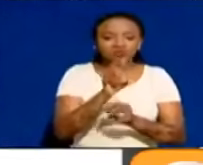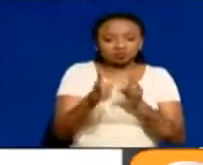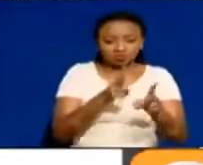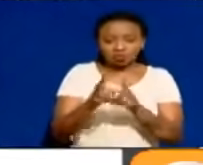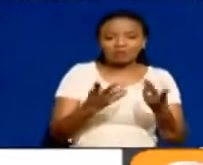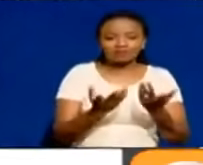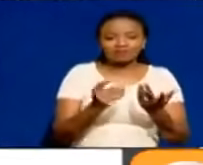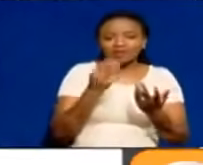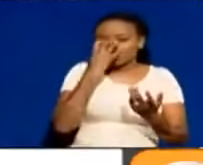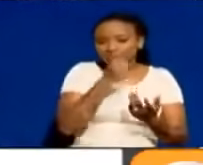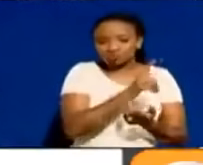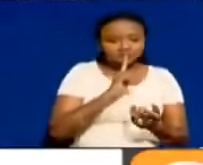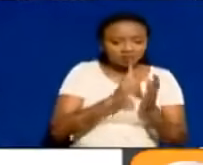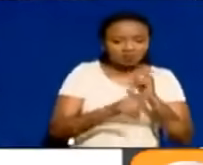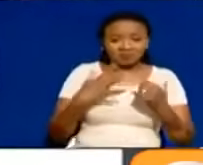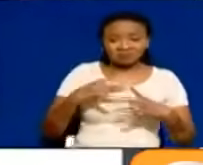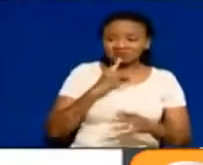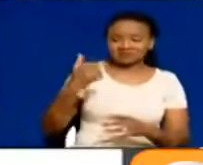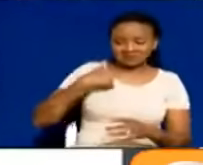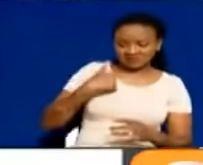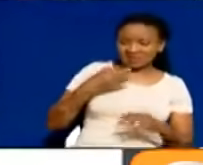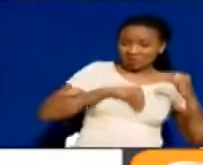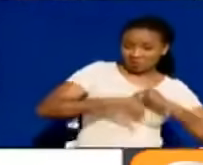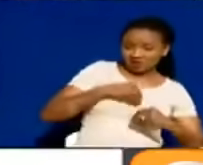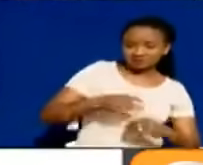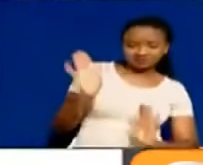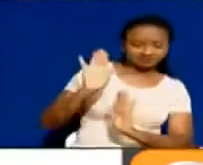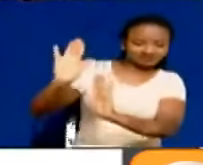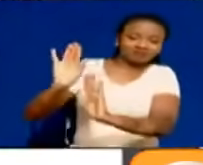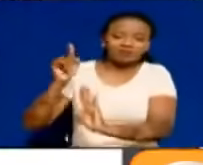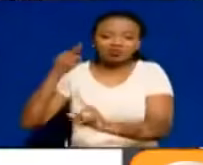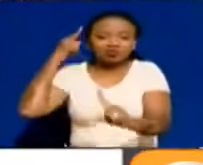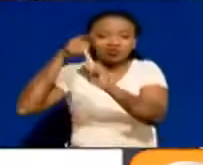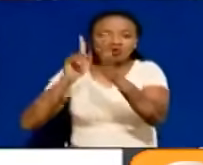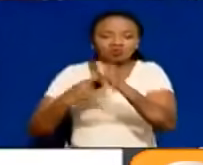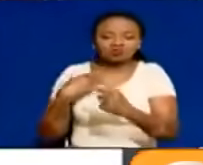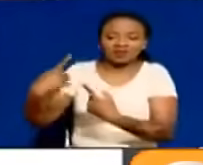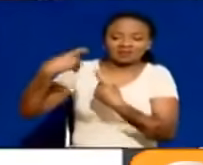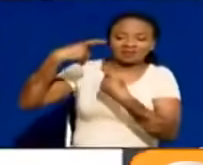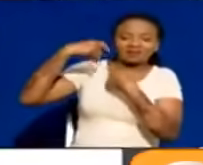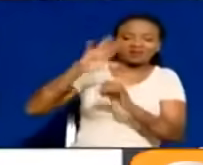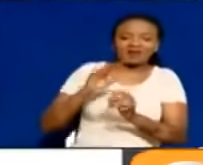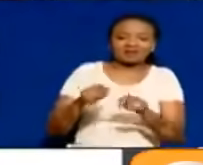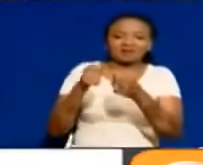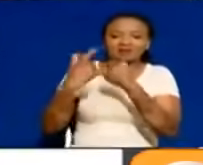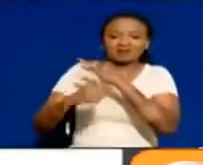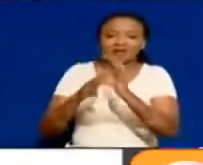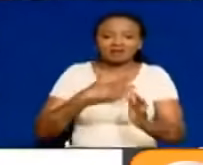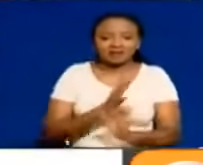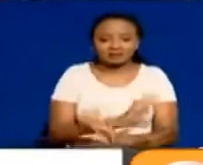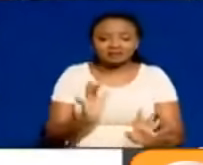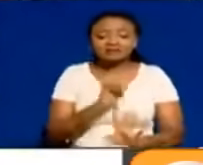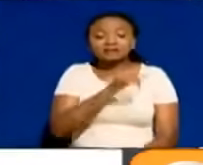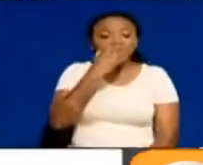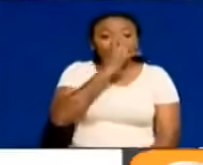Rais William Ruto amejitokeza kupinga wanaomuita fisadi, akisema ni njama ya kumpaka tope. Akizungumza huko Mombasa alikuandaa